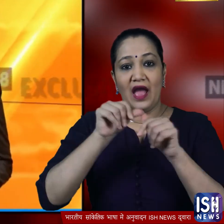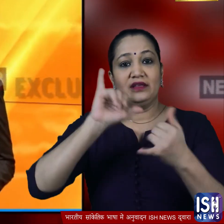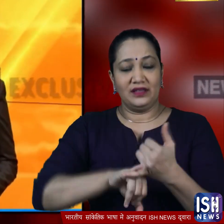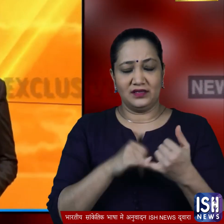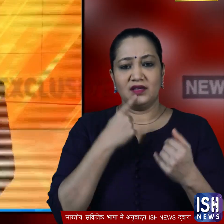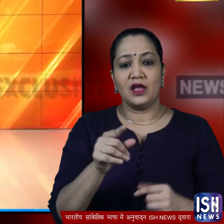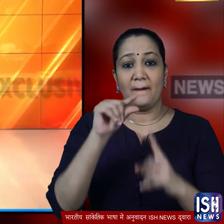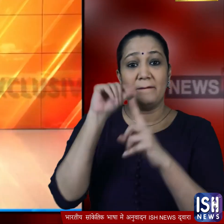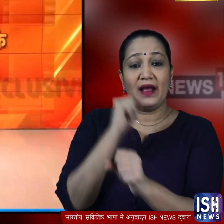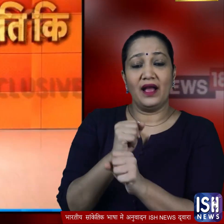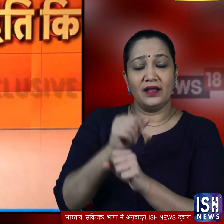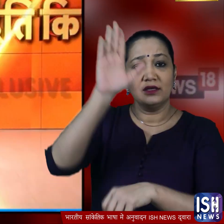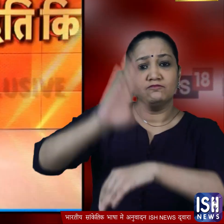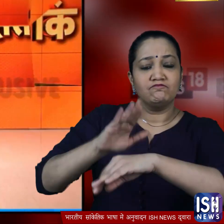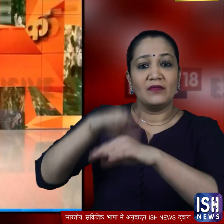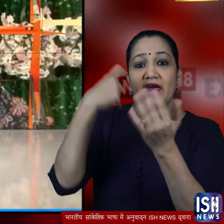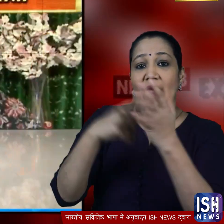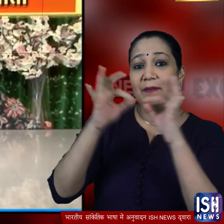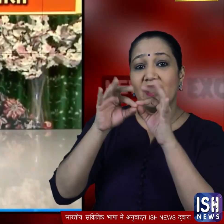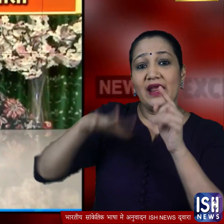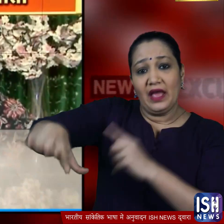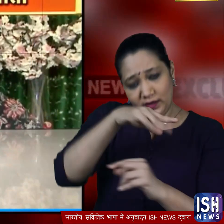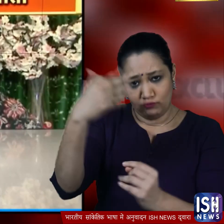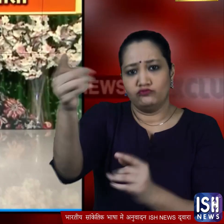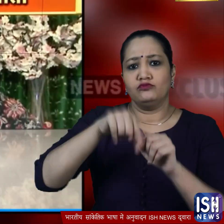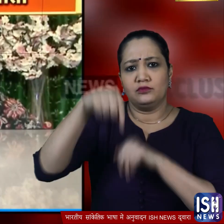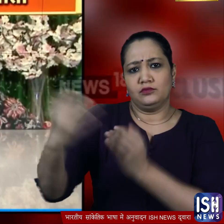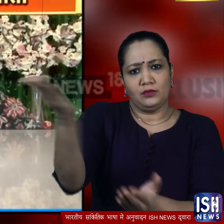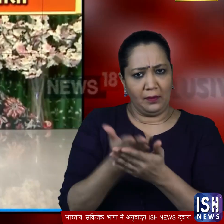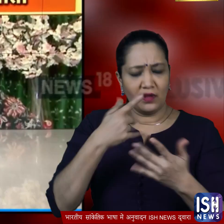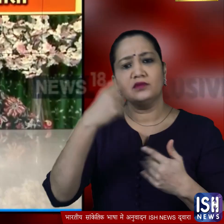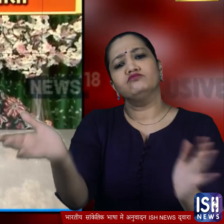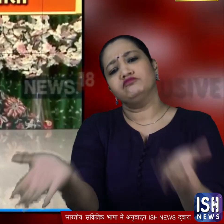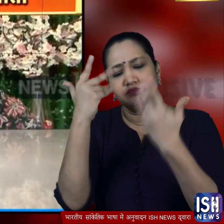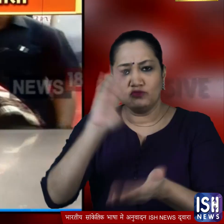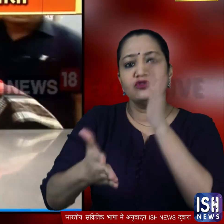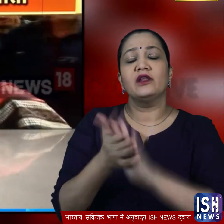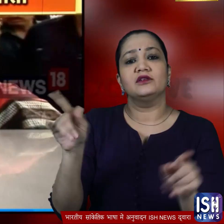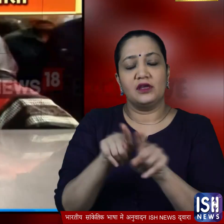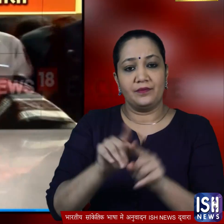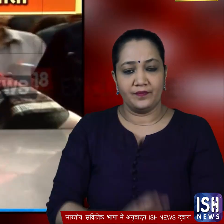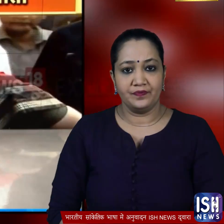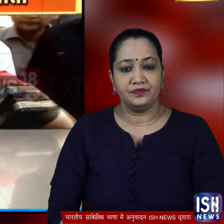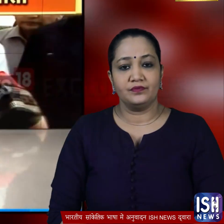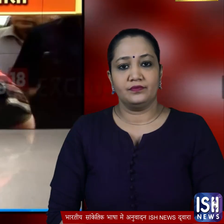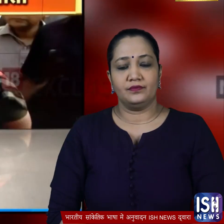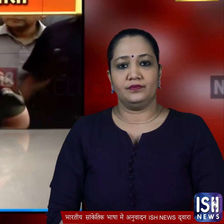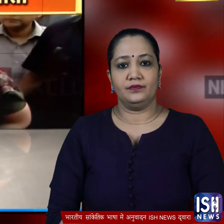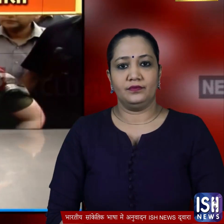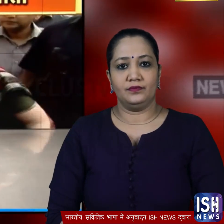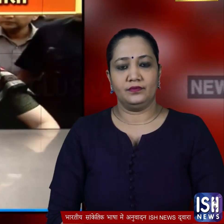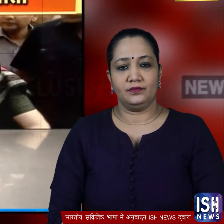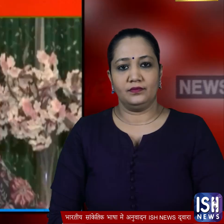वाली अदिति सिंह ने प्रियंका गांधी को रायबरेली सीट से चुनाव लड़ने की चुनौती दी। बीजेपी ने अदिति सिंह को रायबरेली सदर सीट से टिकट दी है